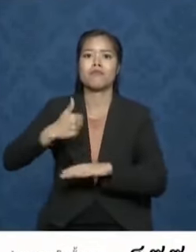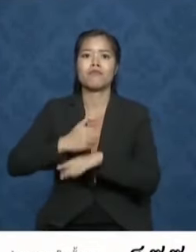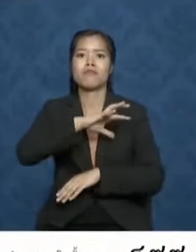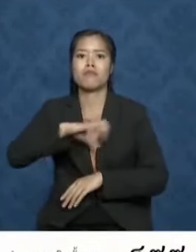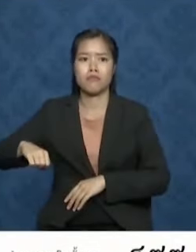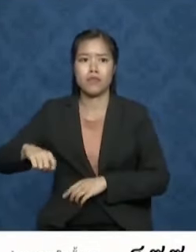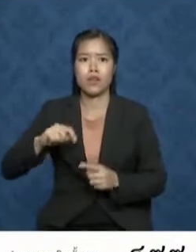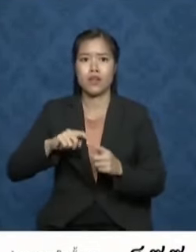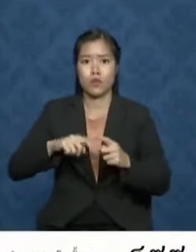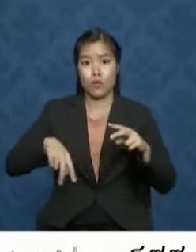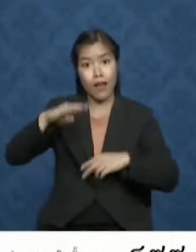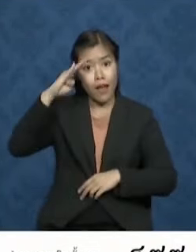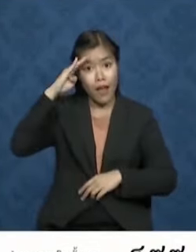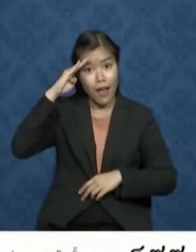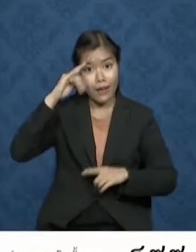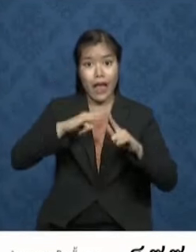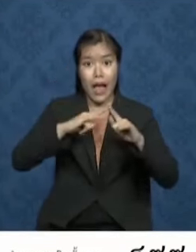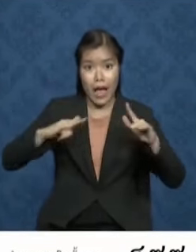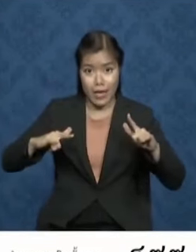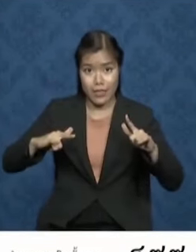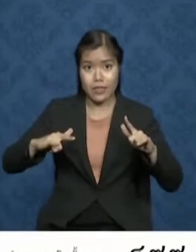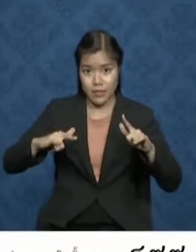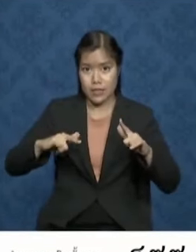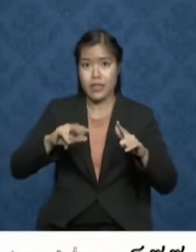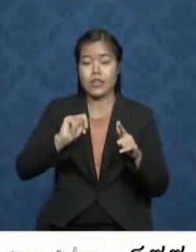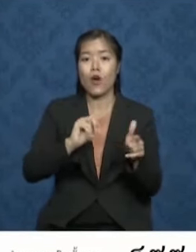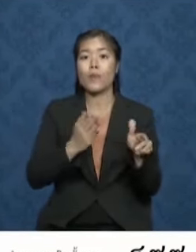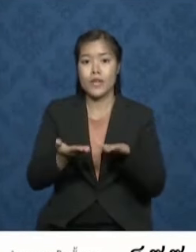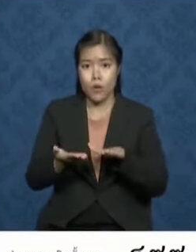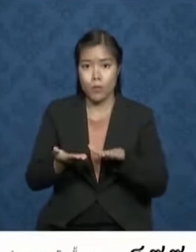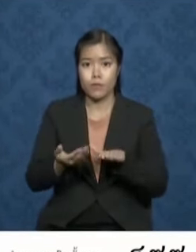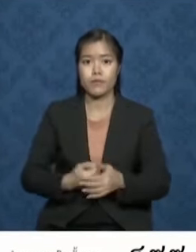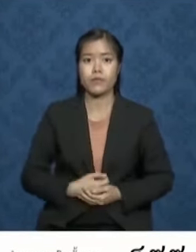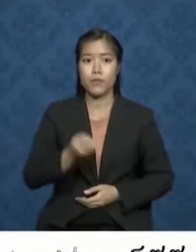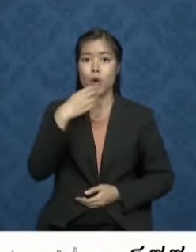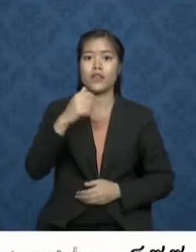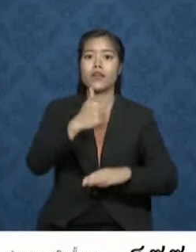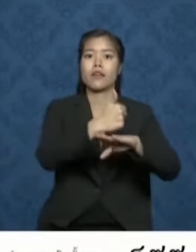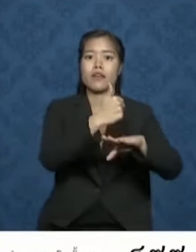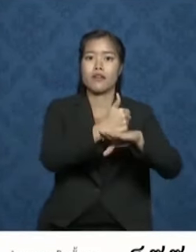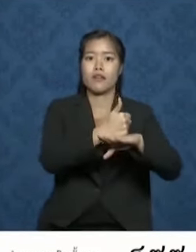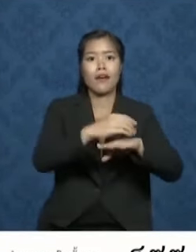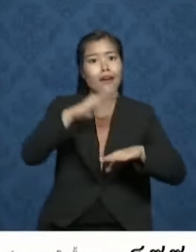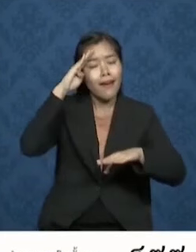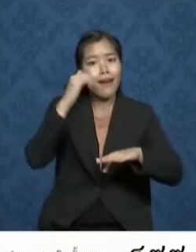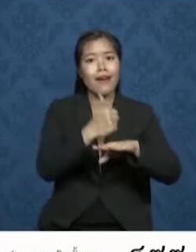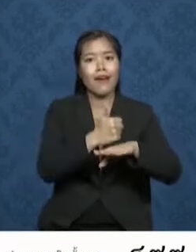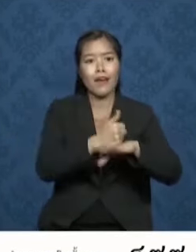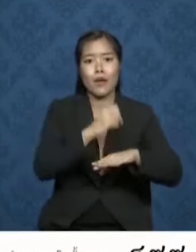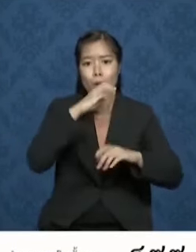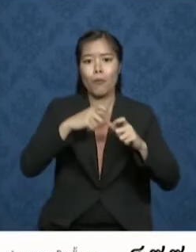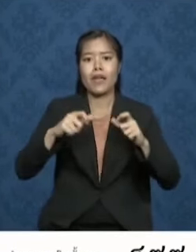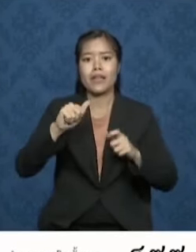ค่ายจังหวัดนครพนมที่พลทหารทารเขมาร้องเรียนว่านายพันนายพลเก็บบัตร ATMของทหาร